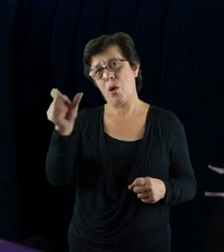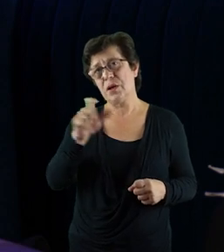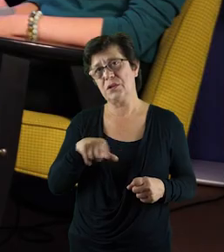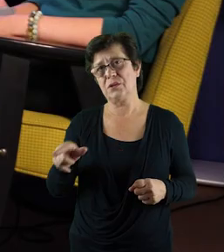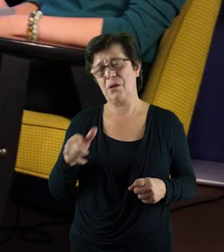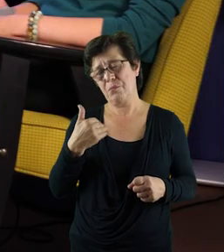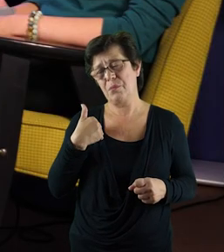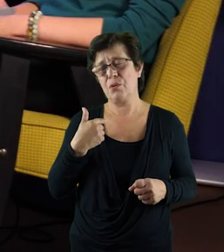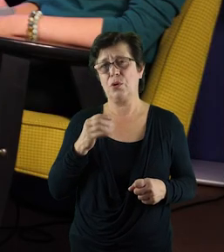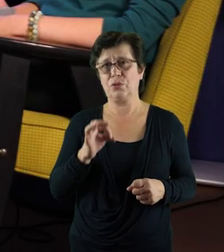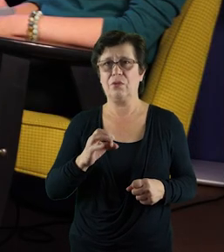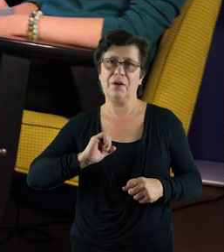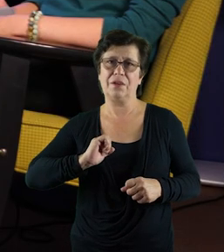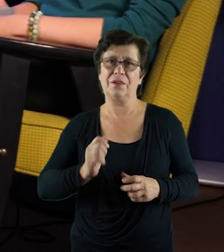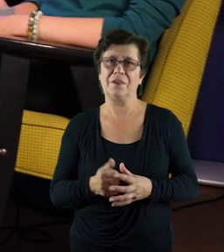to było.